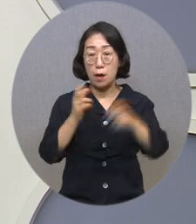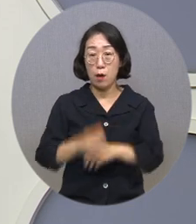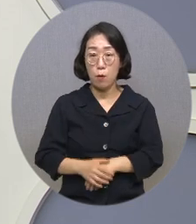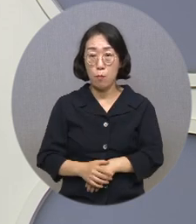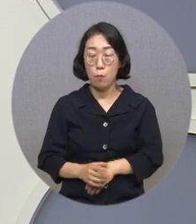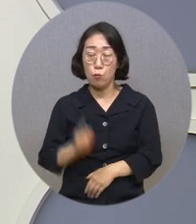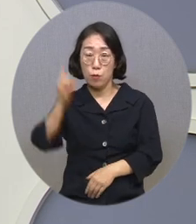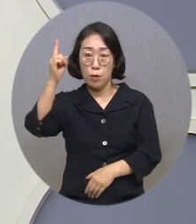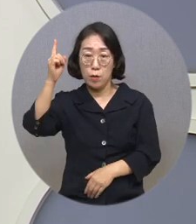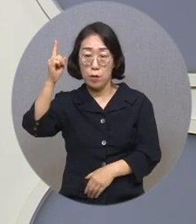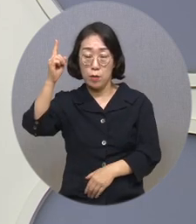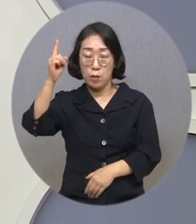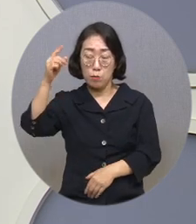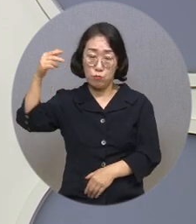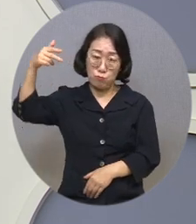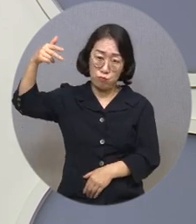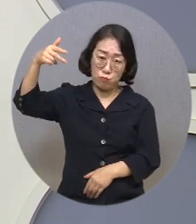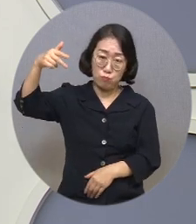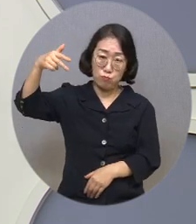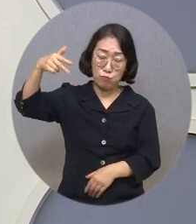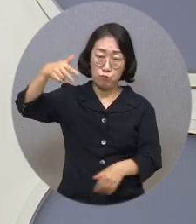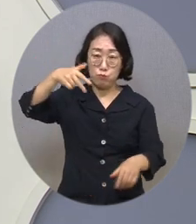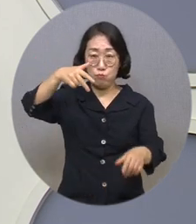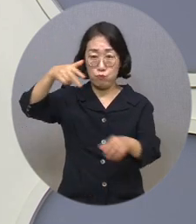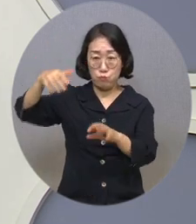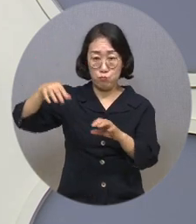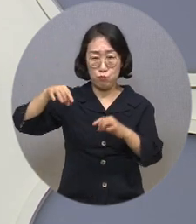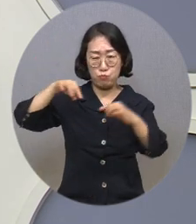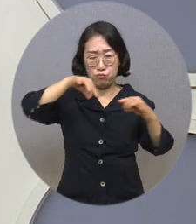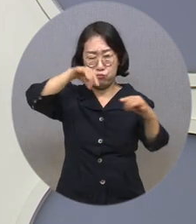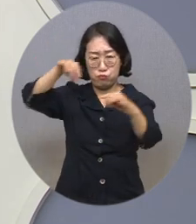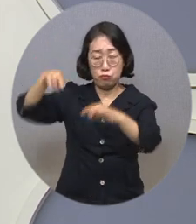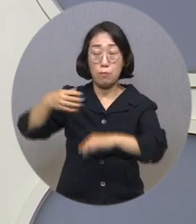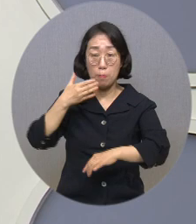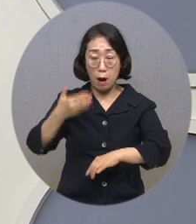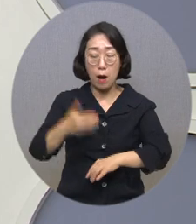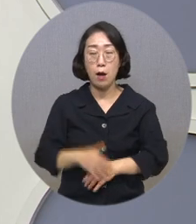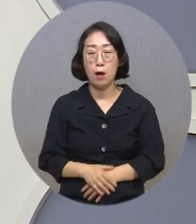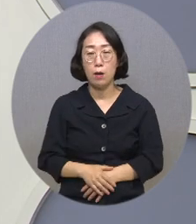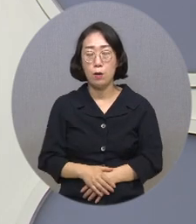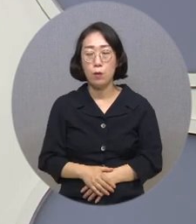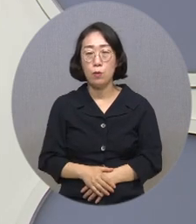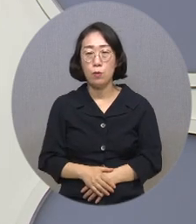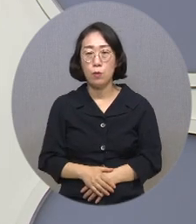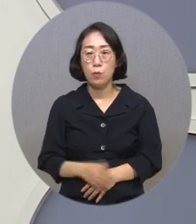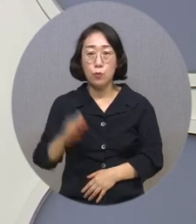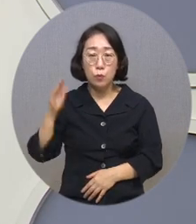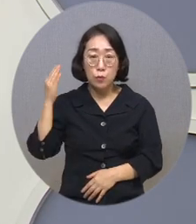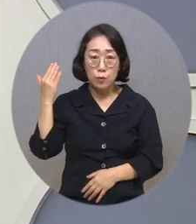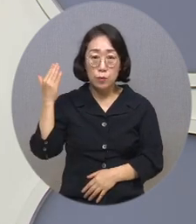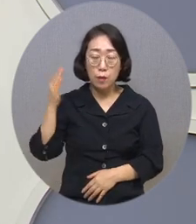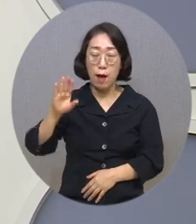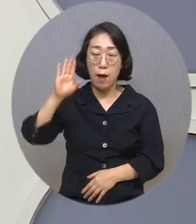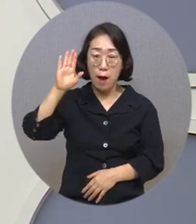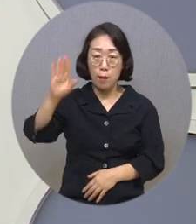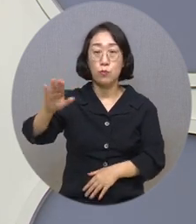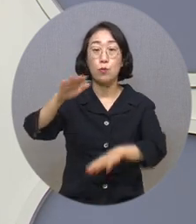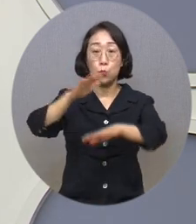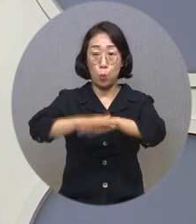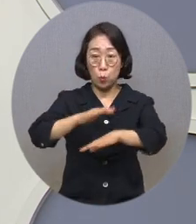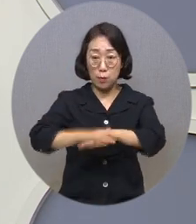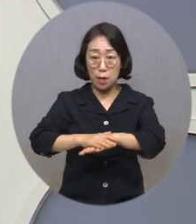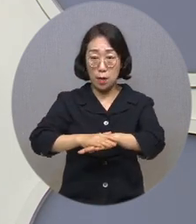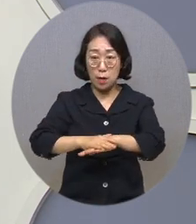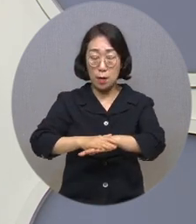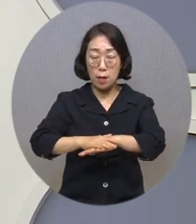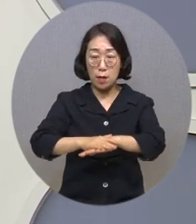이제 그렇죠. 할 수가 있고 또 우주에서 할 수 있는 이제 요즘에 이제 저는 앞으로 농산물